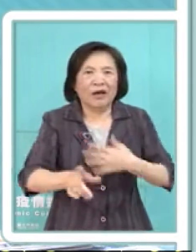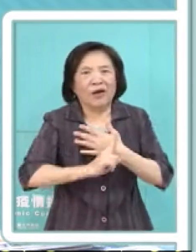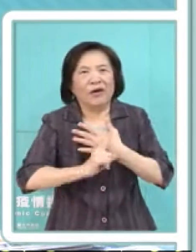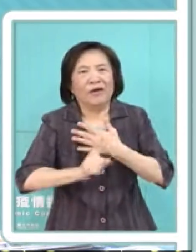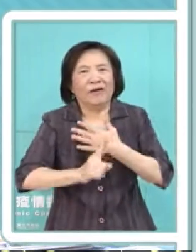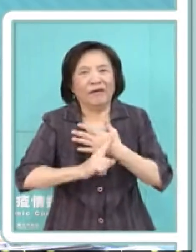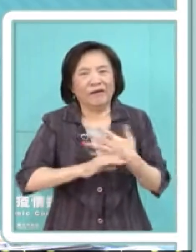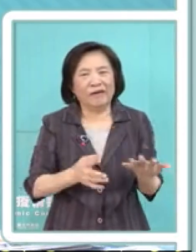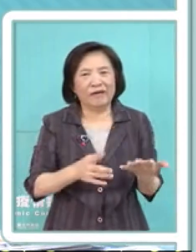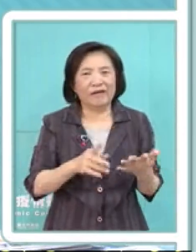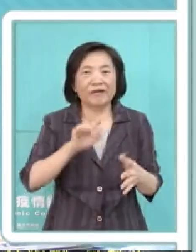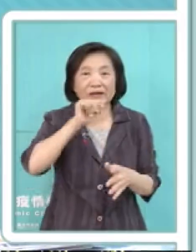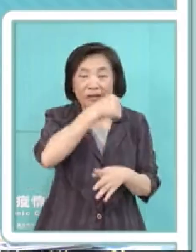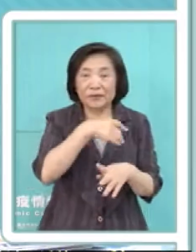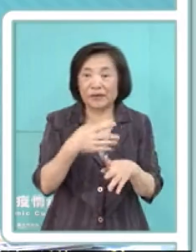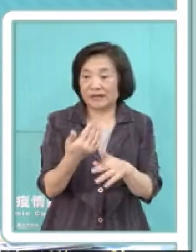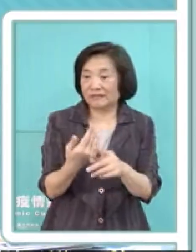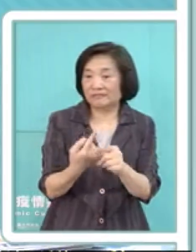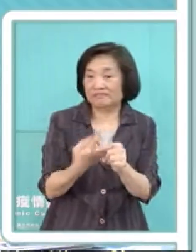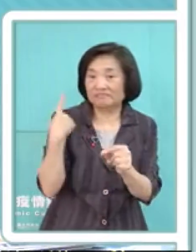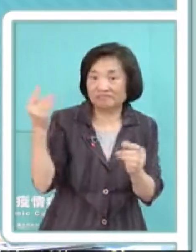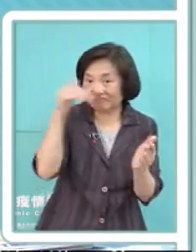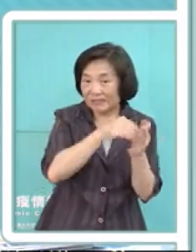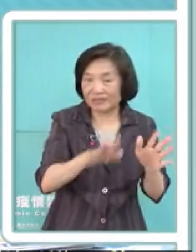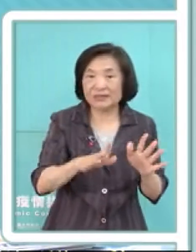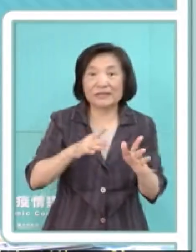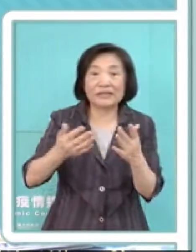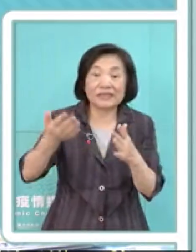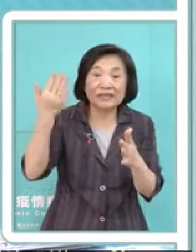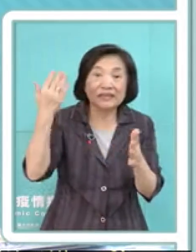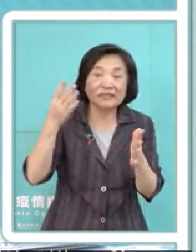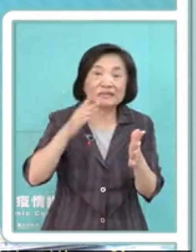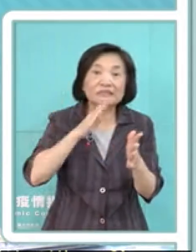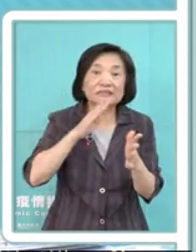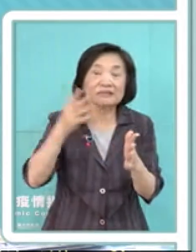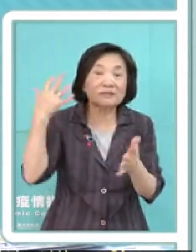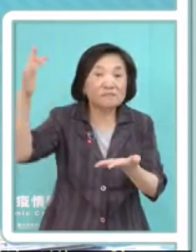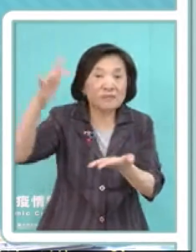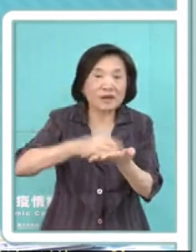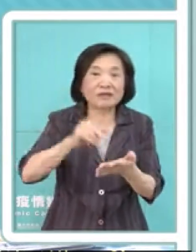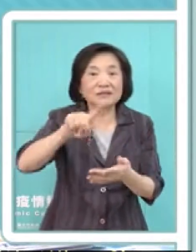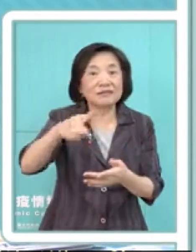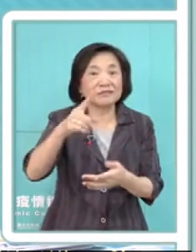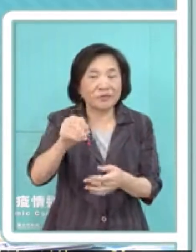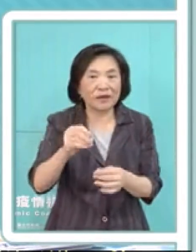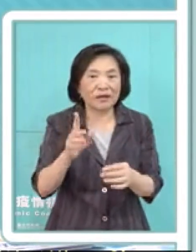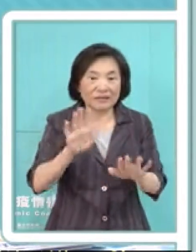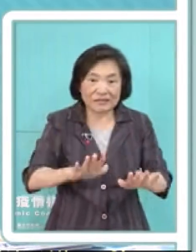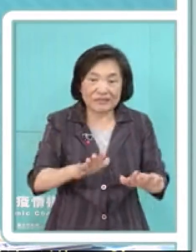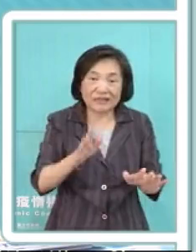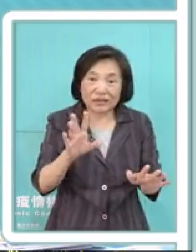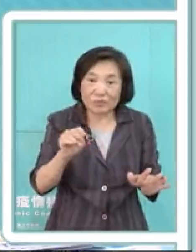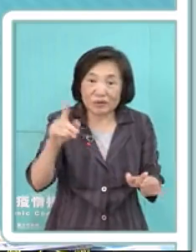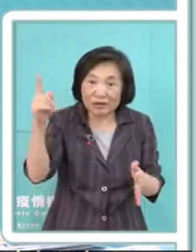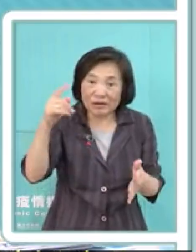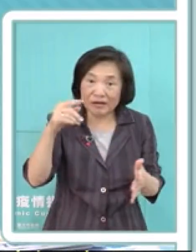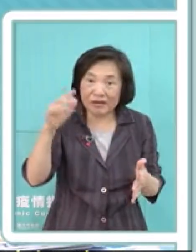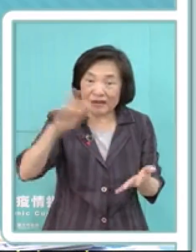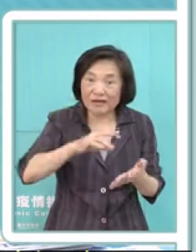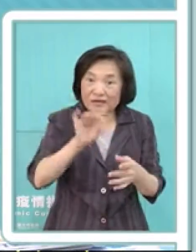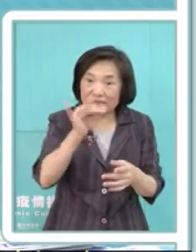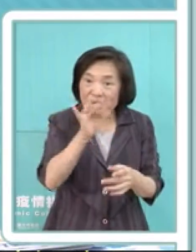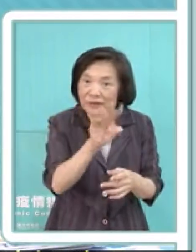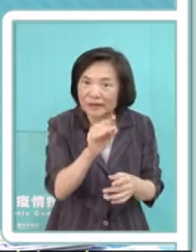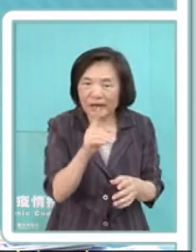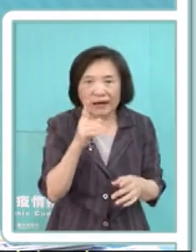过去一年入境的旅客是1100万，现在没有100万，我看都不到哎。那问题这样搞下